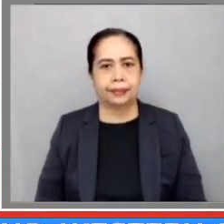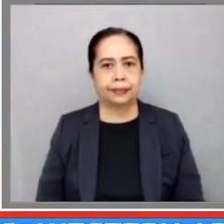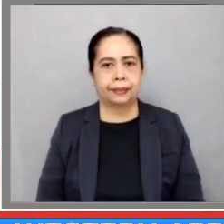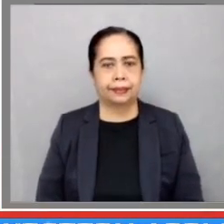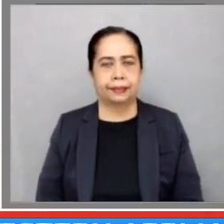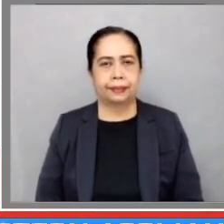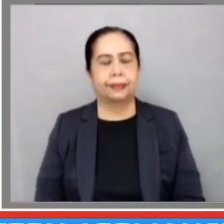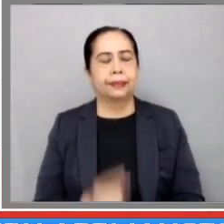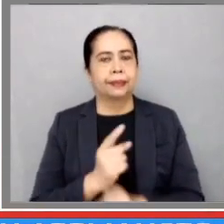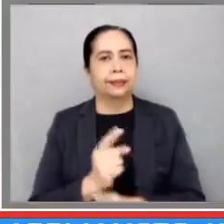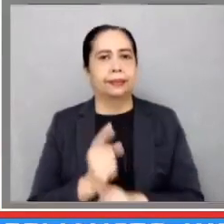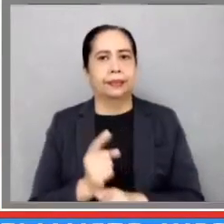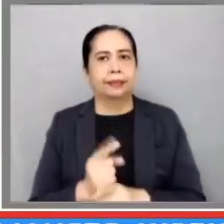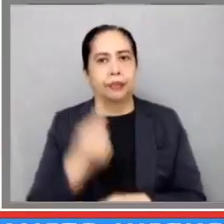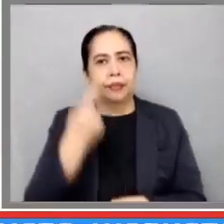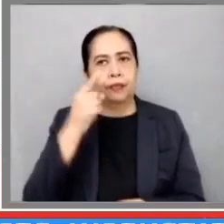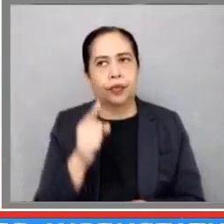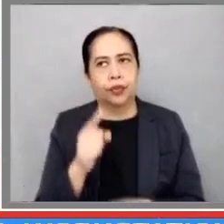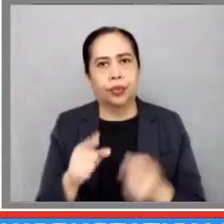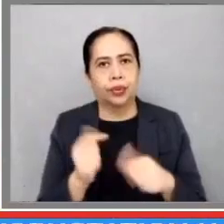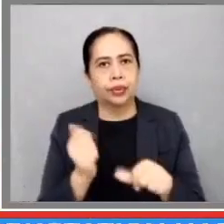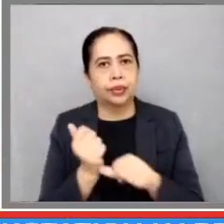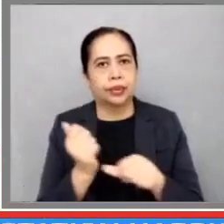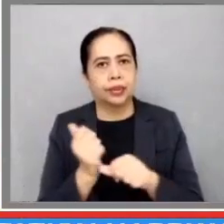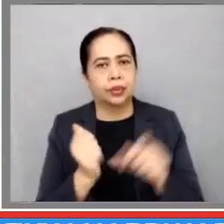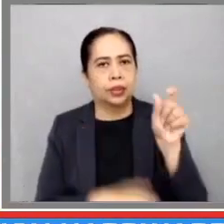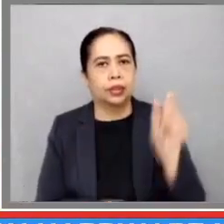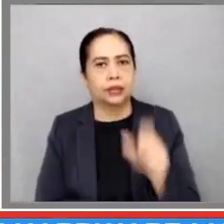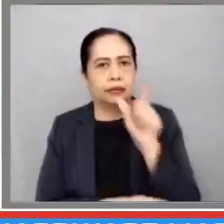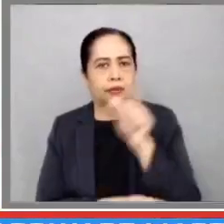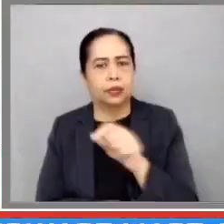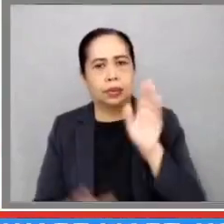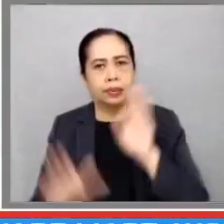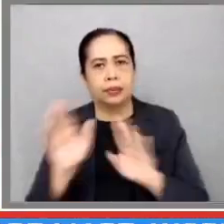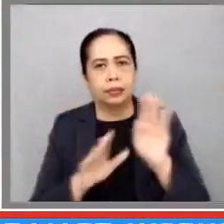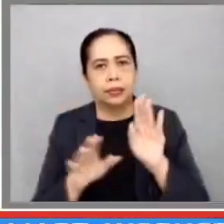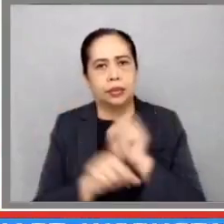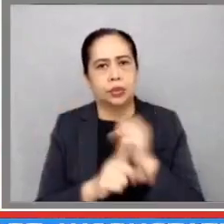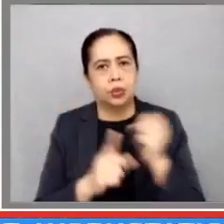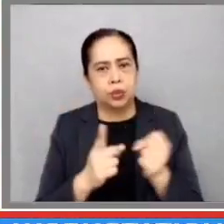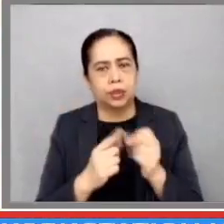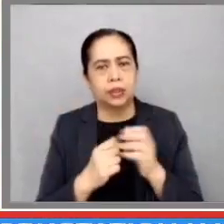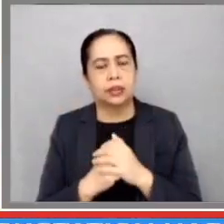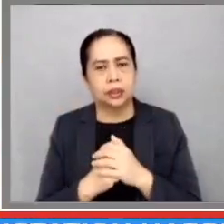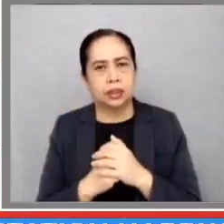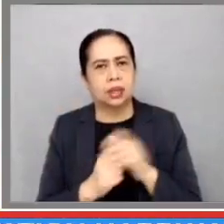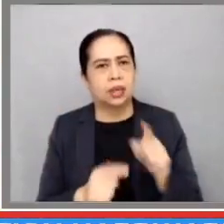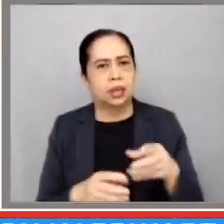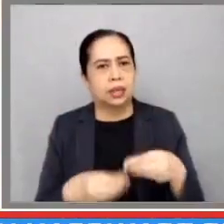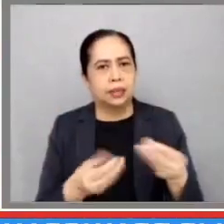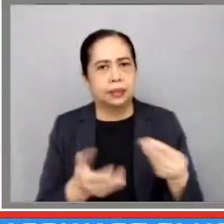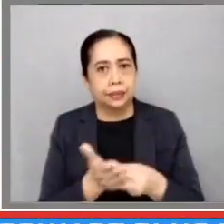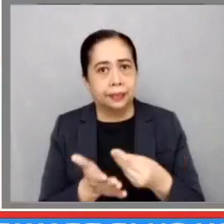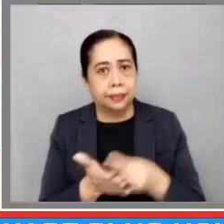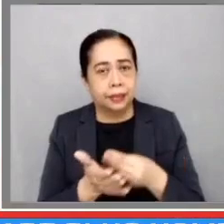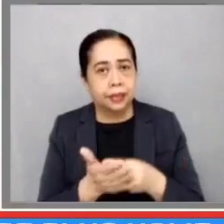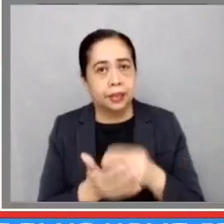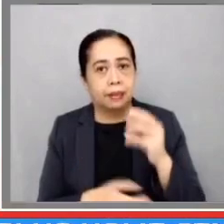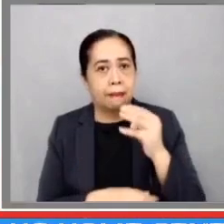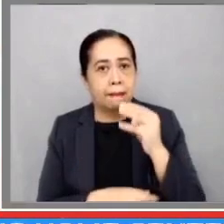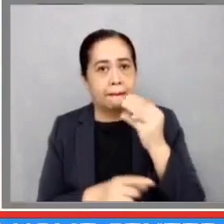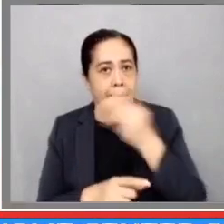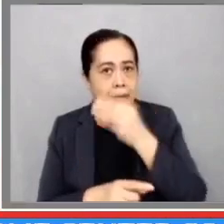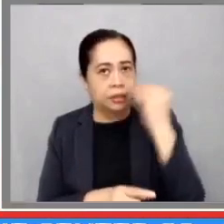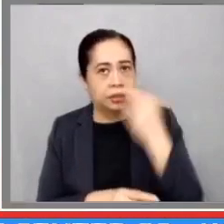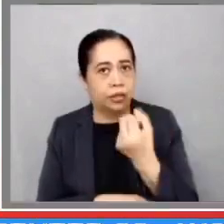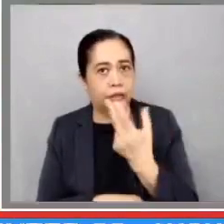po, ito po ay para doon sa ating assistance to individuals in crisis situation or AICS. Ano po, yan po, sa March 13 po, ay